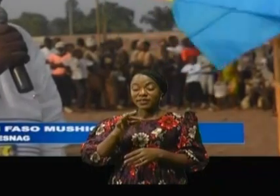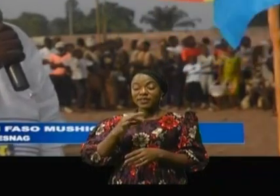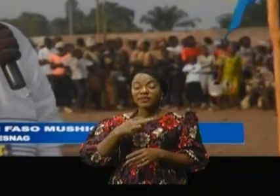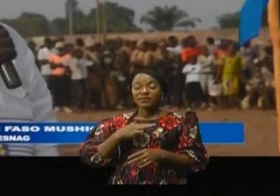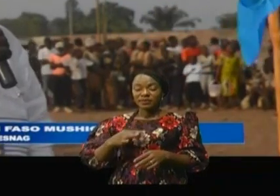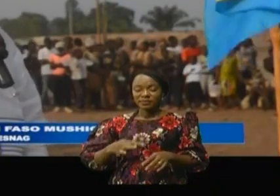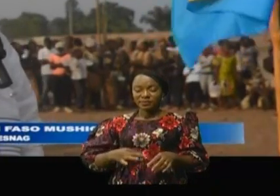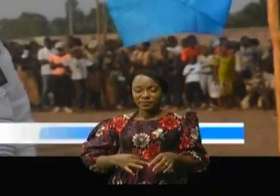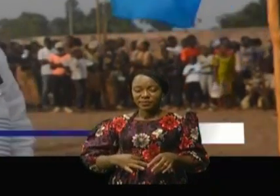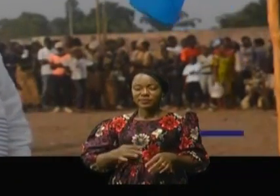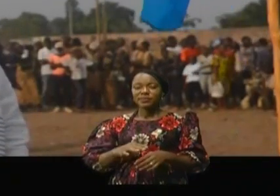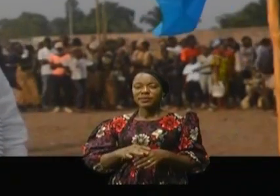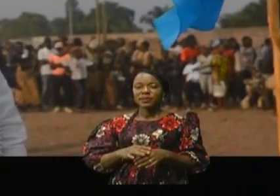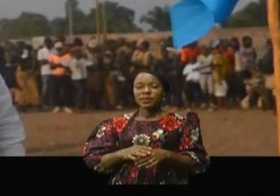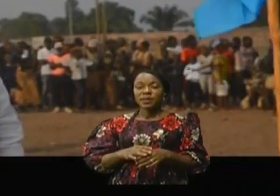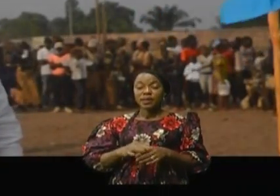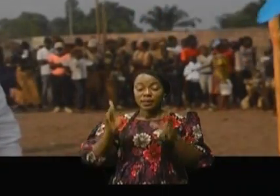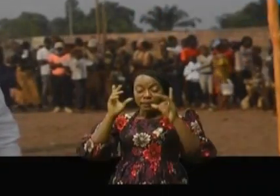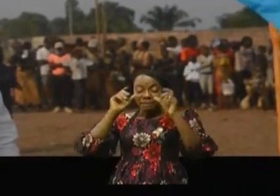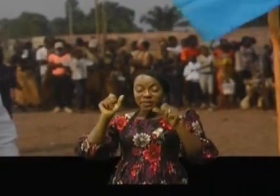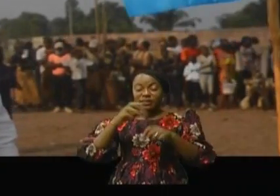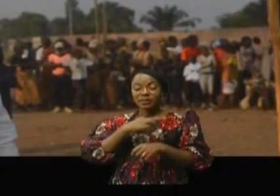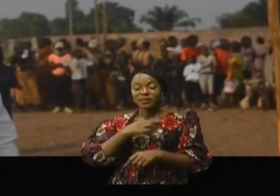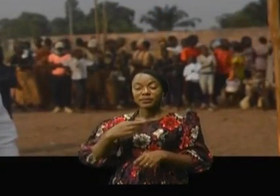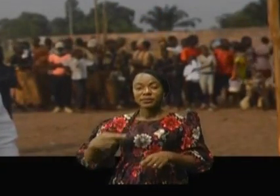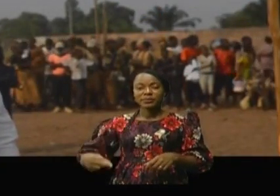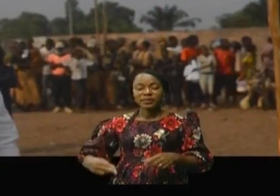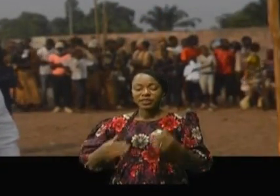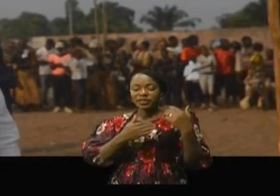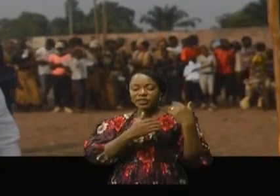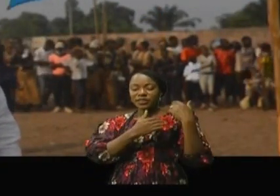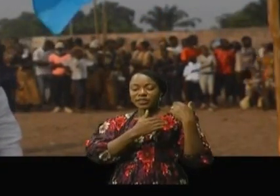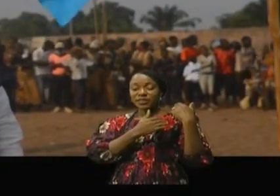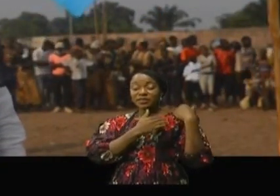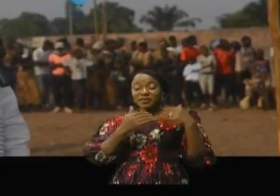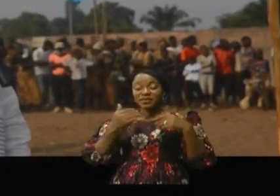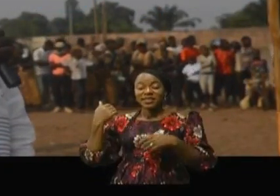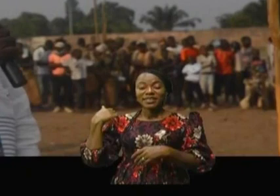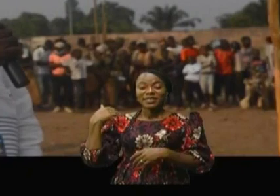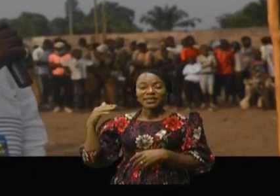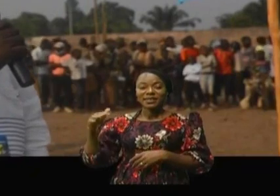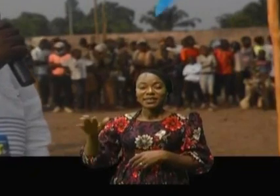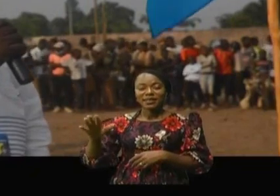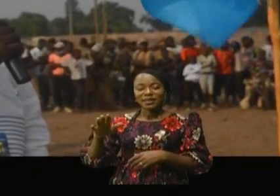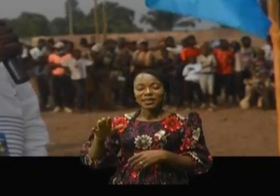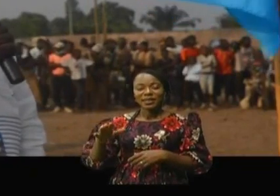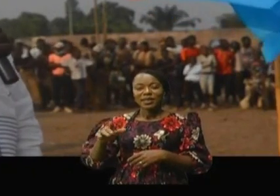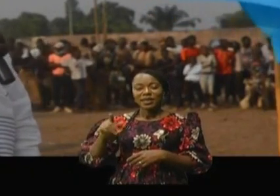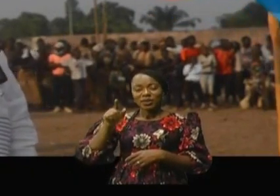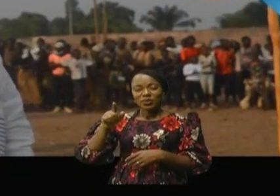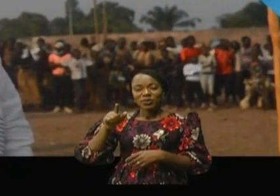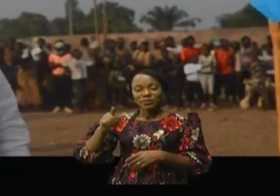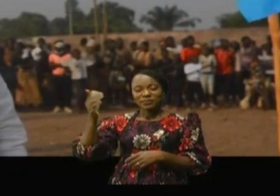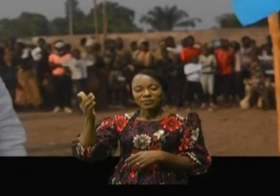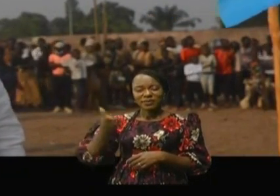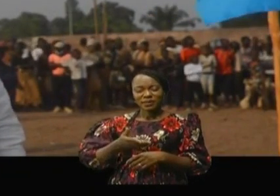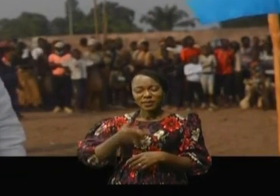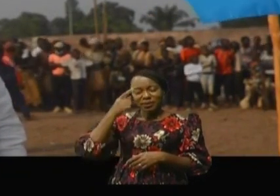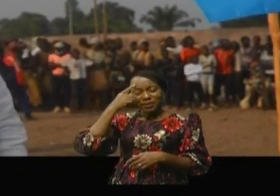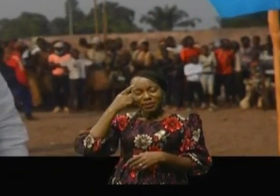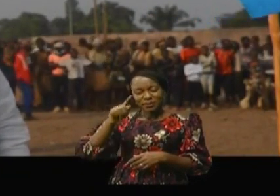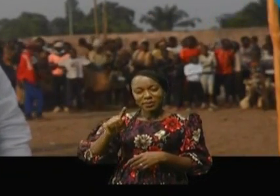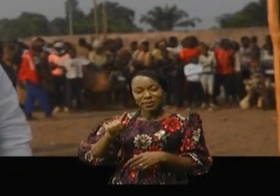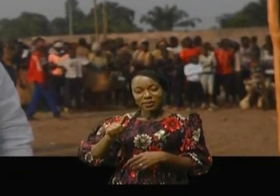Tshilombo, président de la République, chef de l'État et patron de cette édition de manifestations